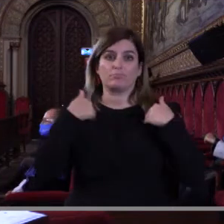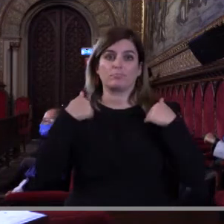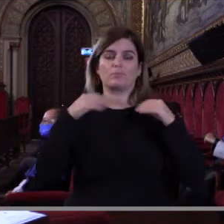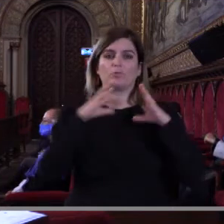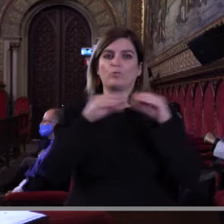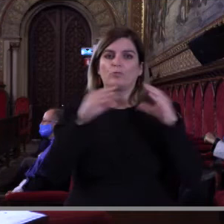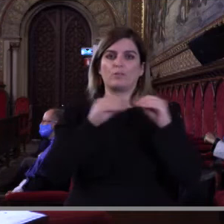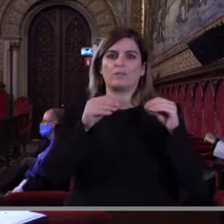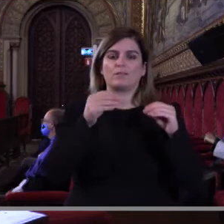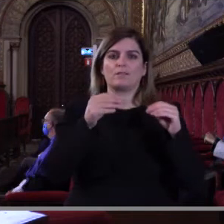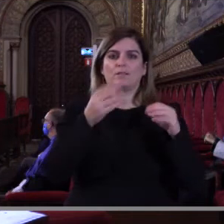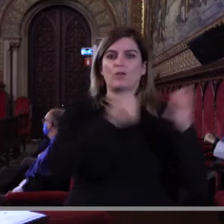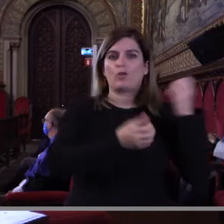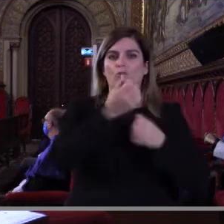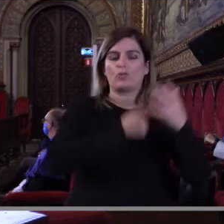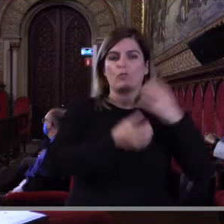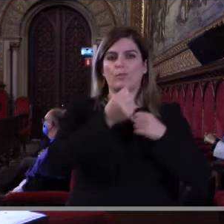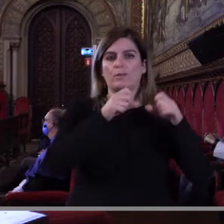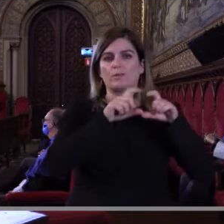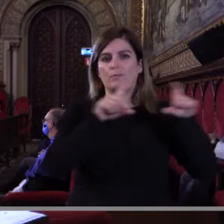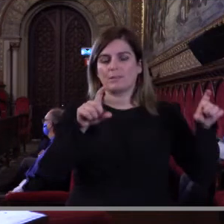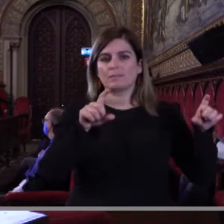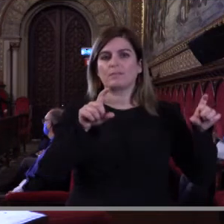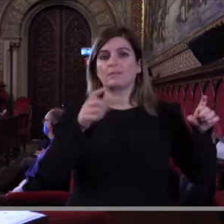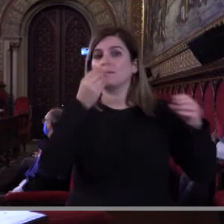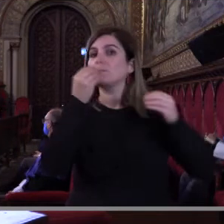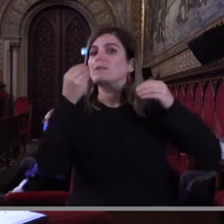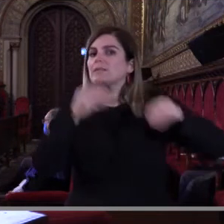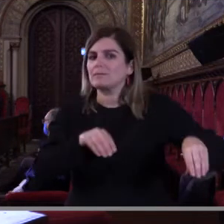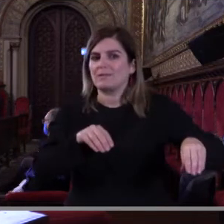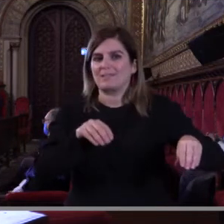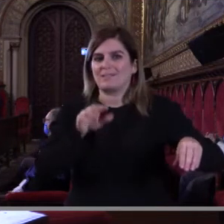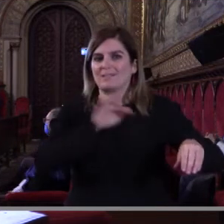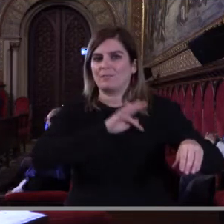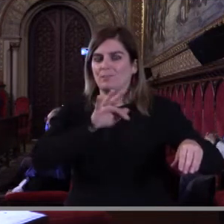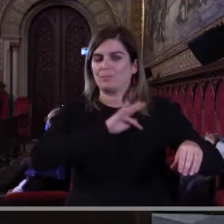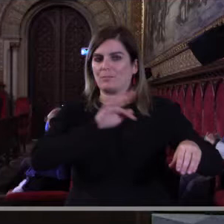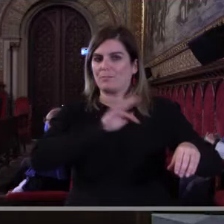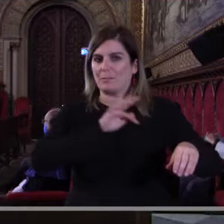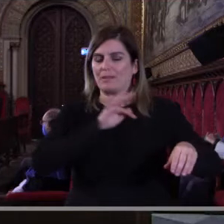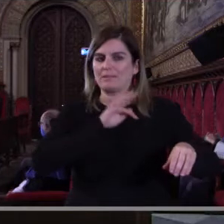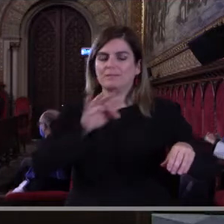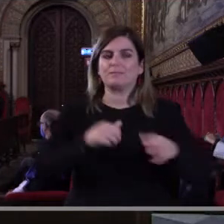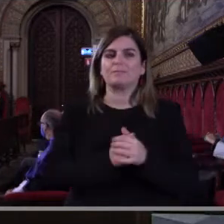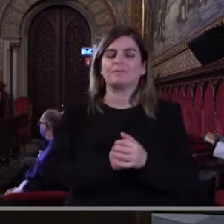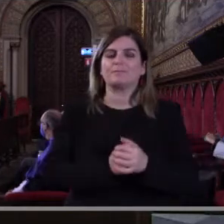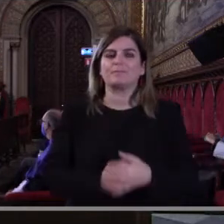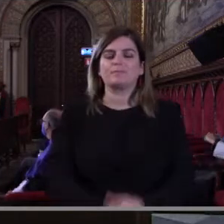i Economia Mundial de la Facultat d'Economia i Empresa, en representació dels distingits. Sisplau.